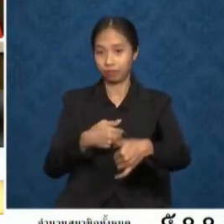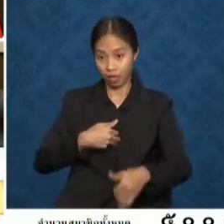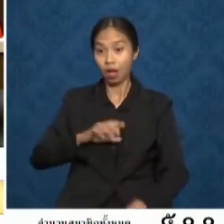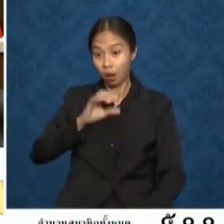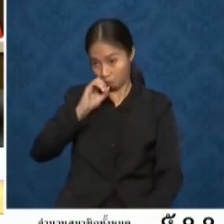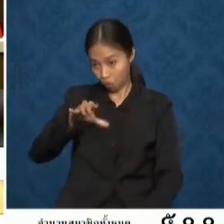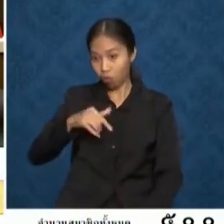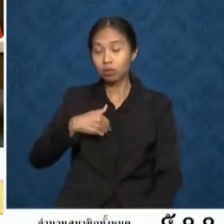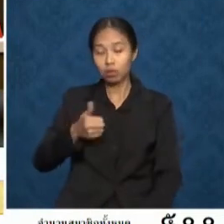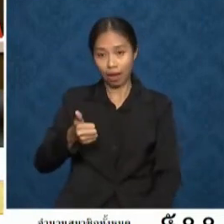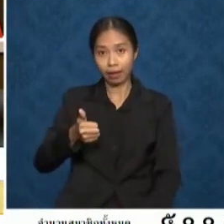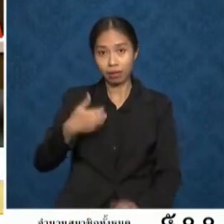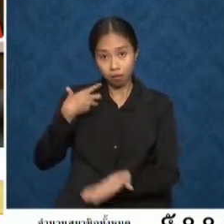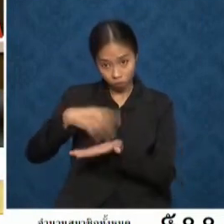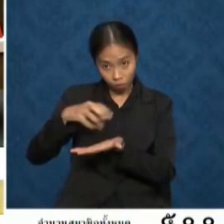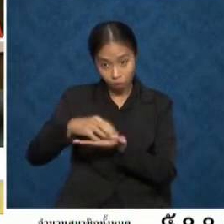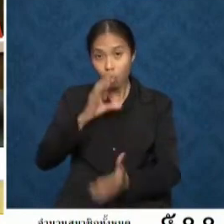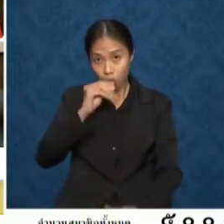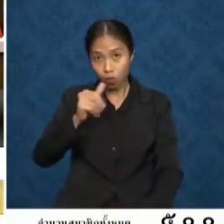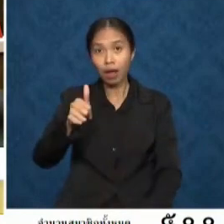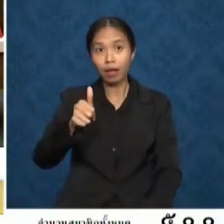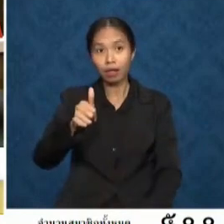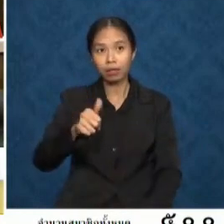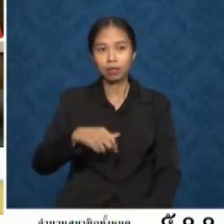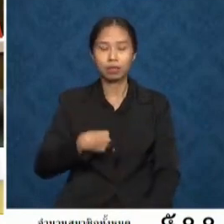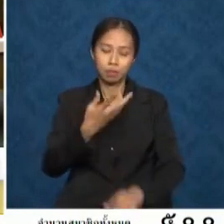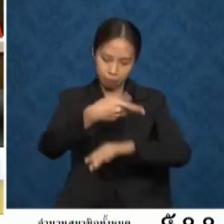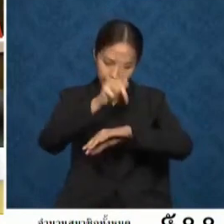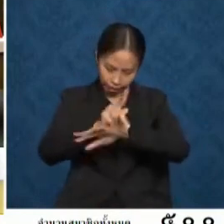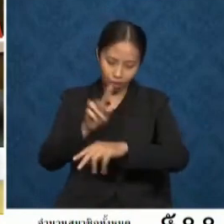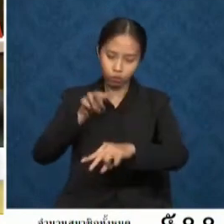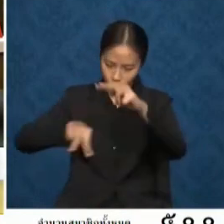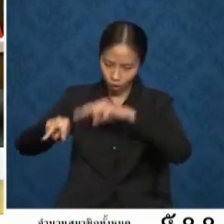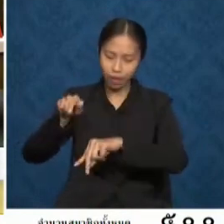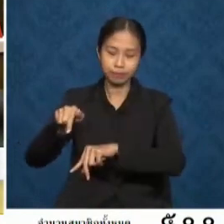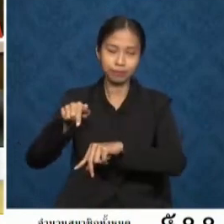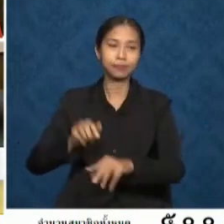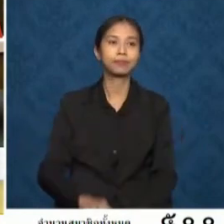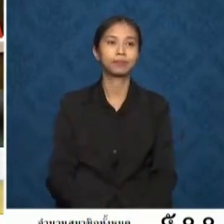ิชัยนะครบ